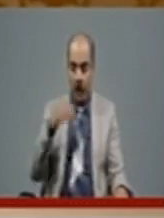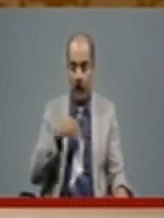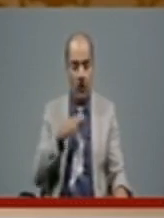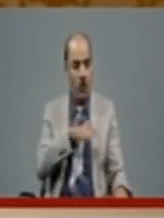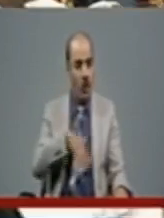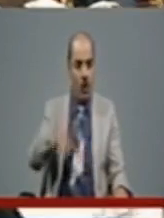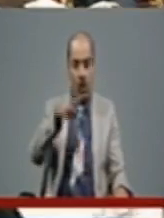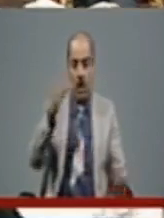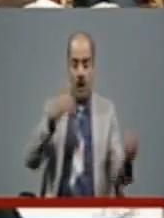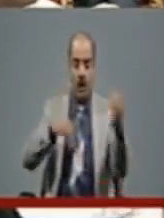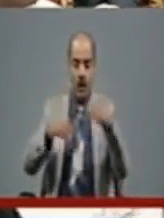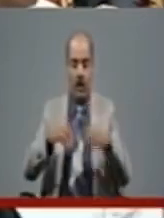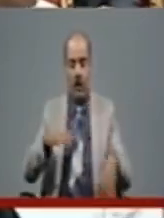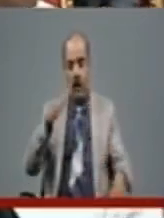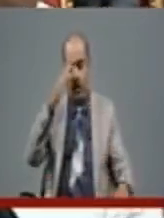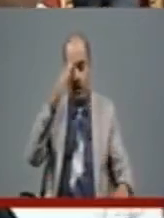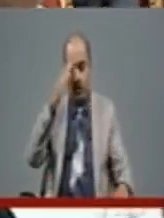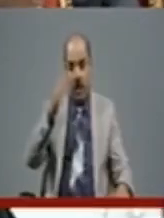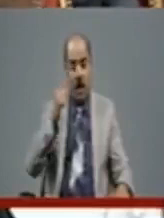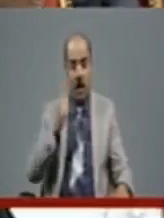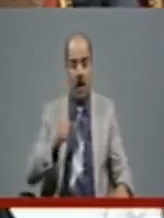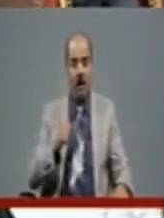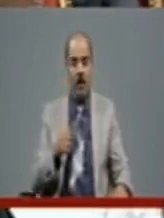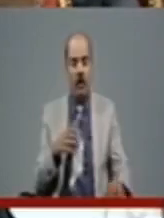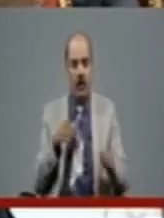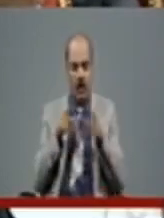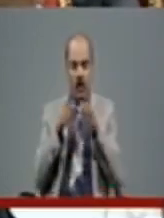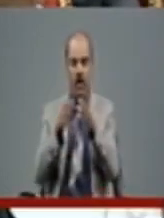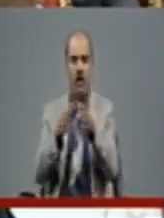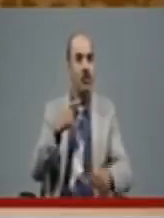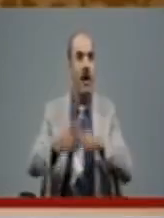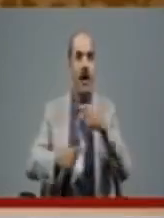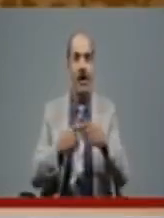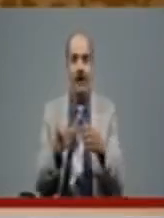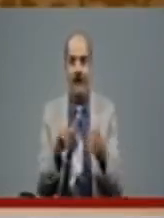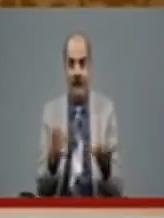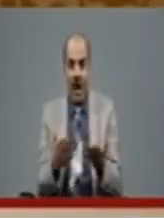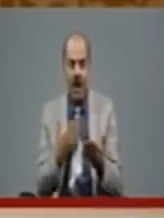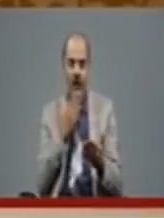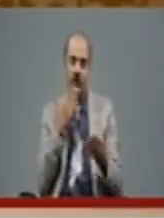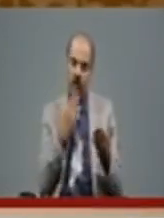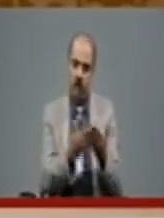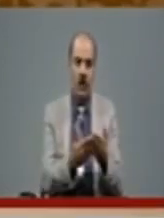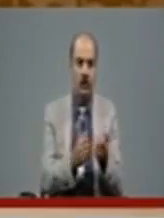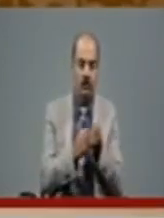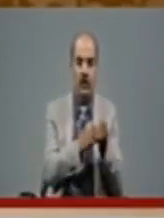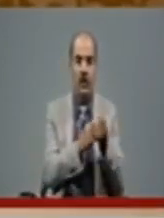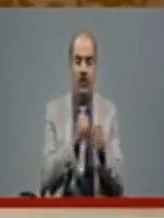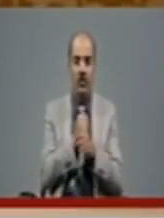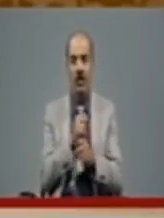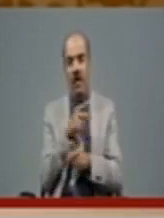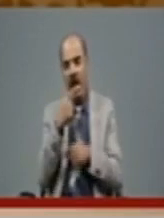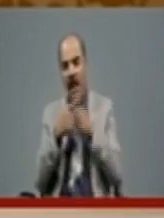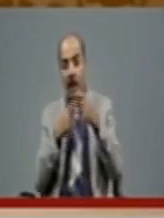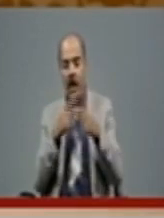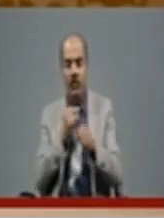أوجه العون الممكنة لجهود تنمية القارة الإفريقية وتحقيق التكامل بين شعوبها. مصر